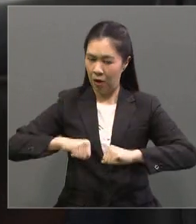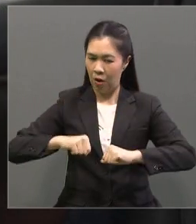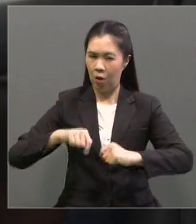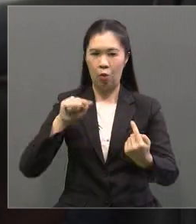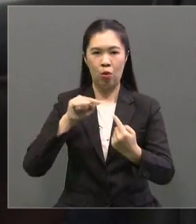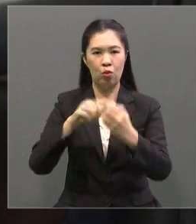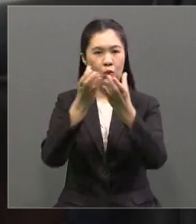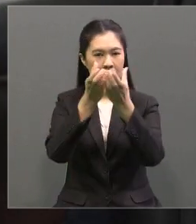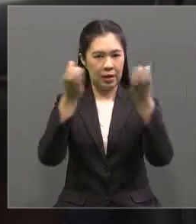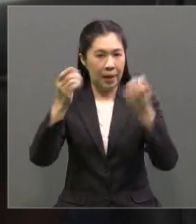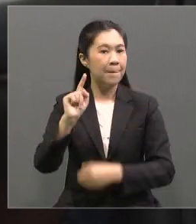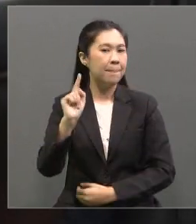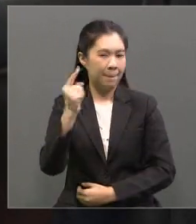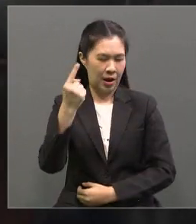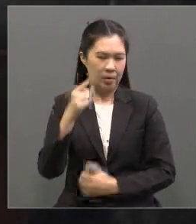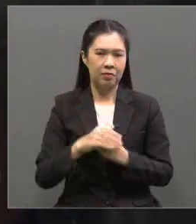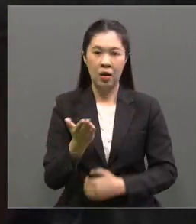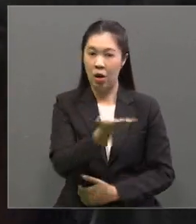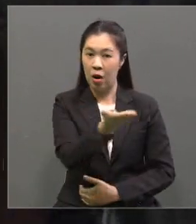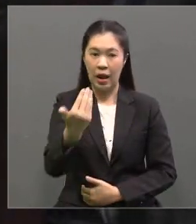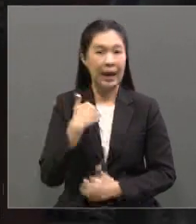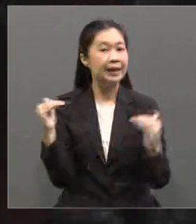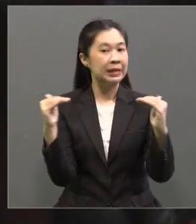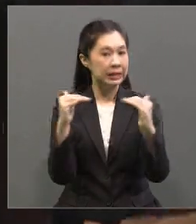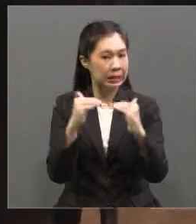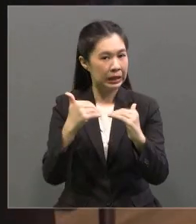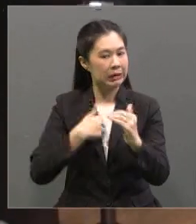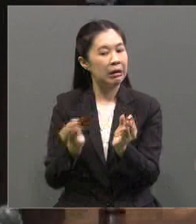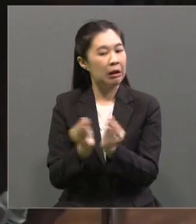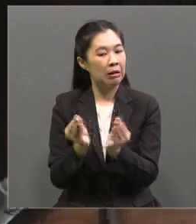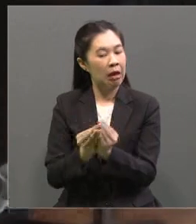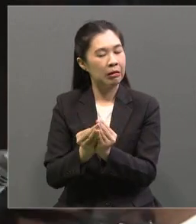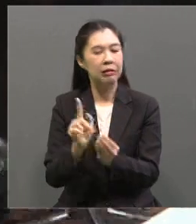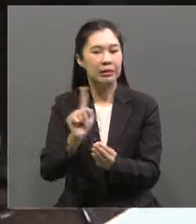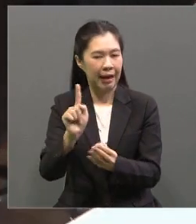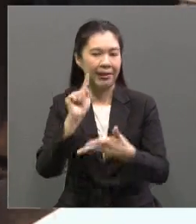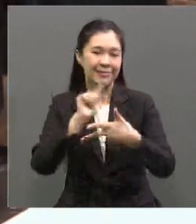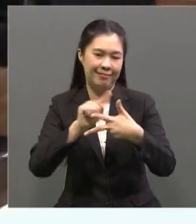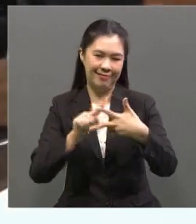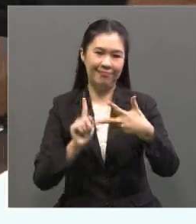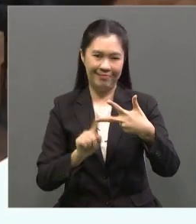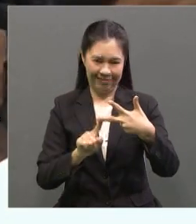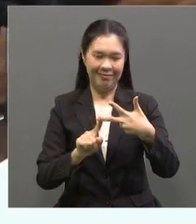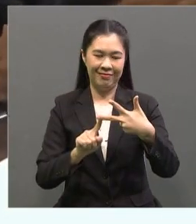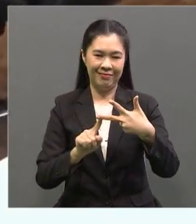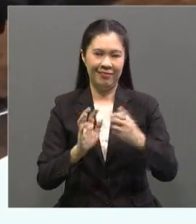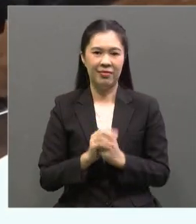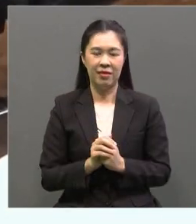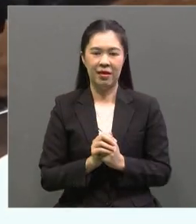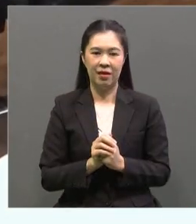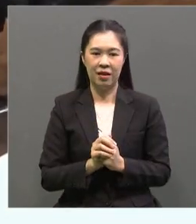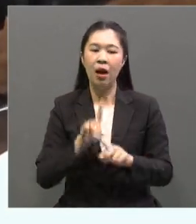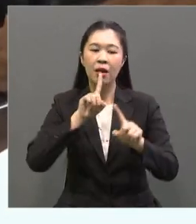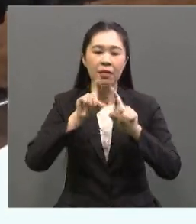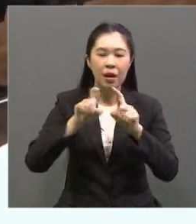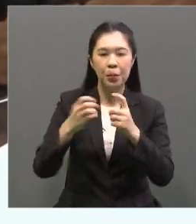ดทำรัฐธรรมนูญฉบับใหม่เนี่ยท่านจะไปใช้สิทธิ์ออกเสียงหรือไม่อันนี้ก็เป็น3ข้อหลักๆนะคะที่ลงไปแล้วก็ไปรับฟัง